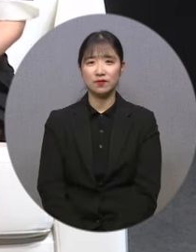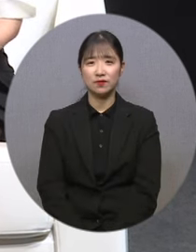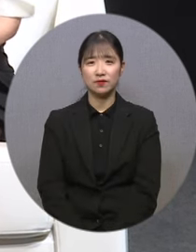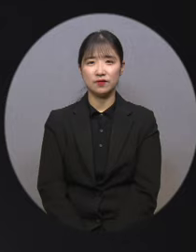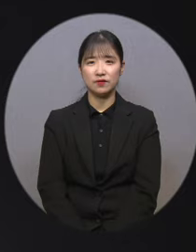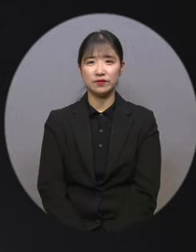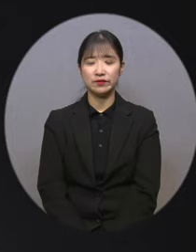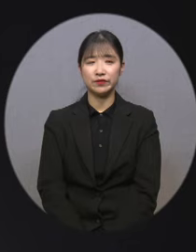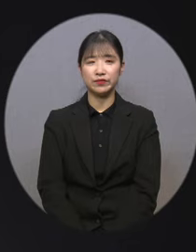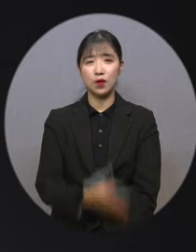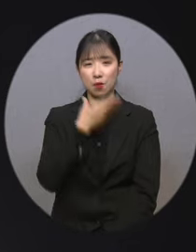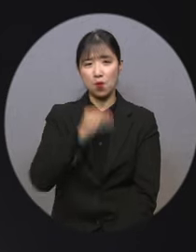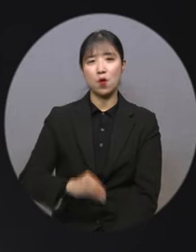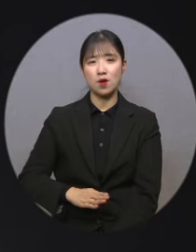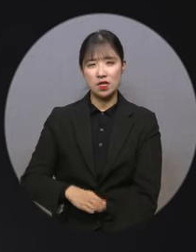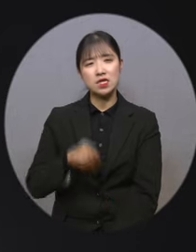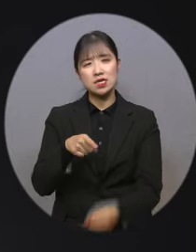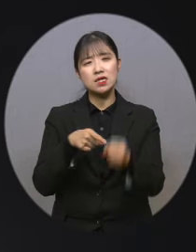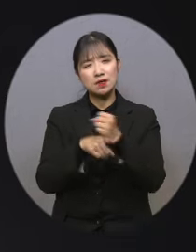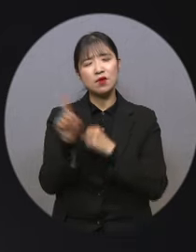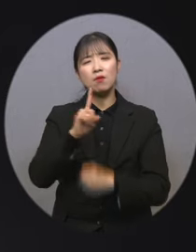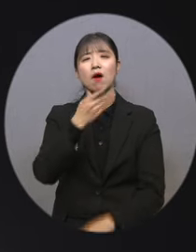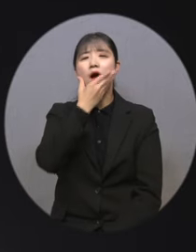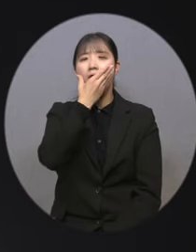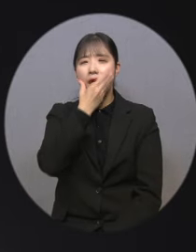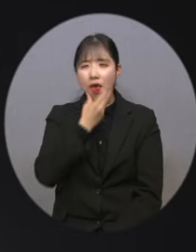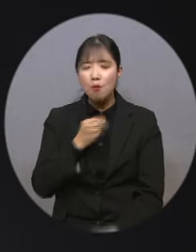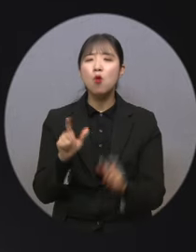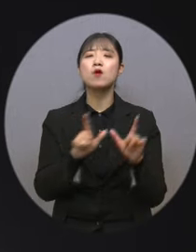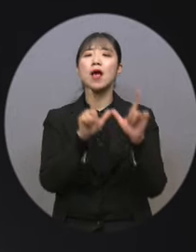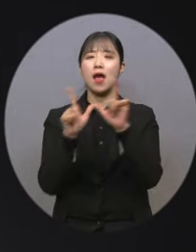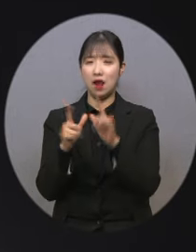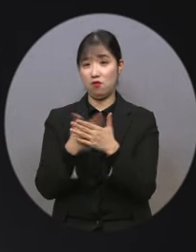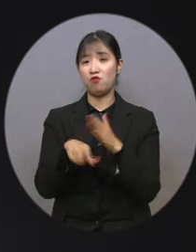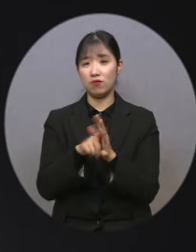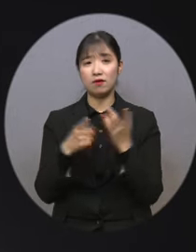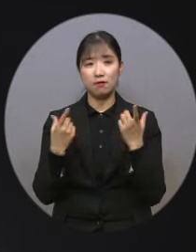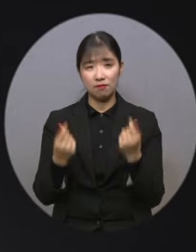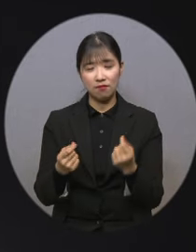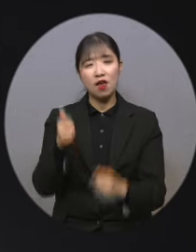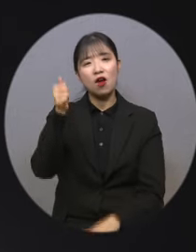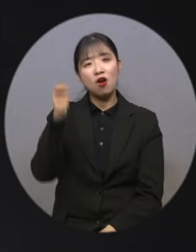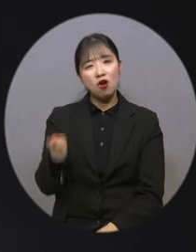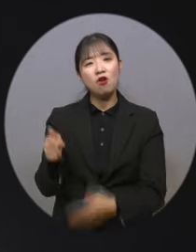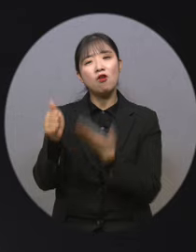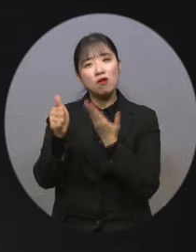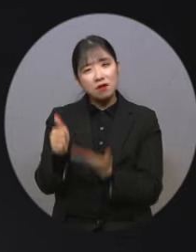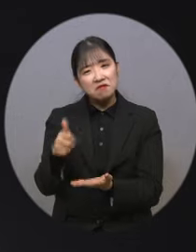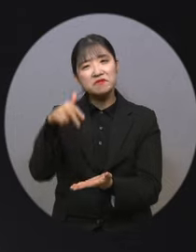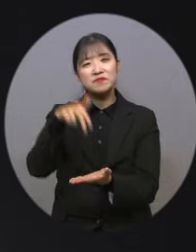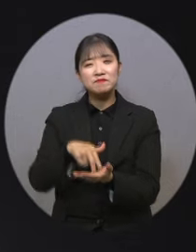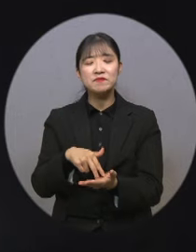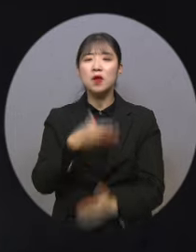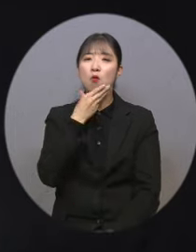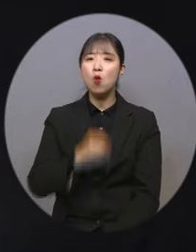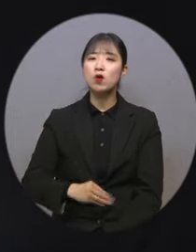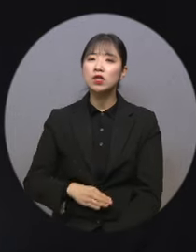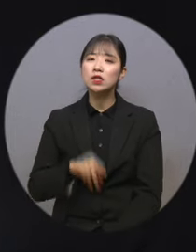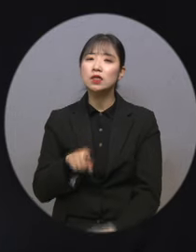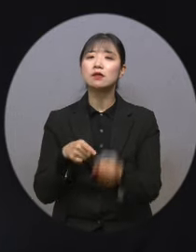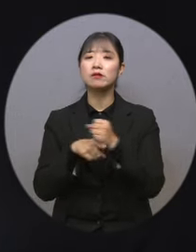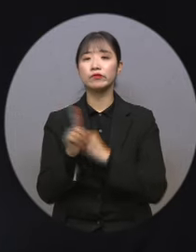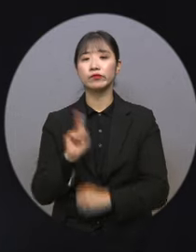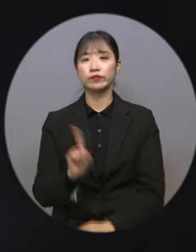2 복지 사전적 정의는 요 행복한 삶 인데요 이 허경영의 사전 쏙 복지는 어떤 정의가